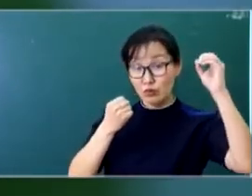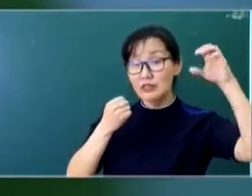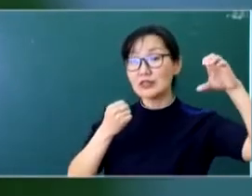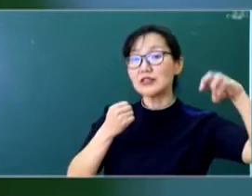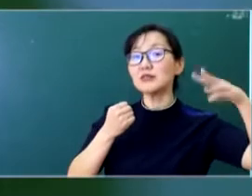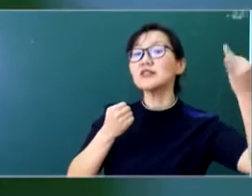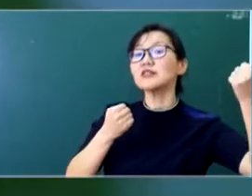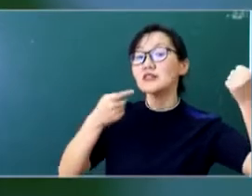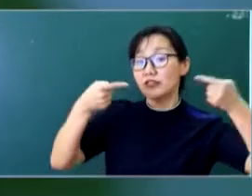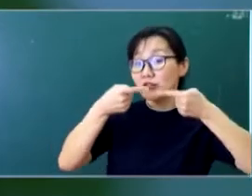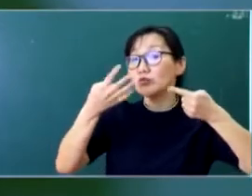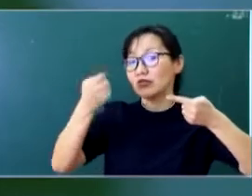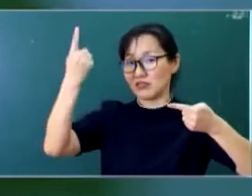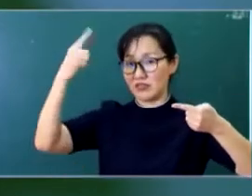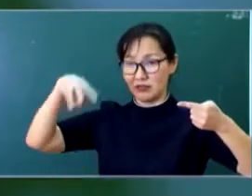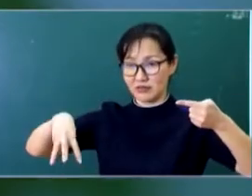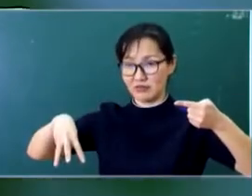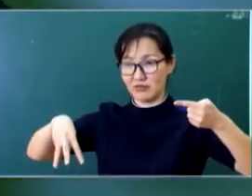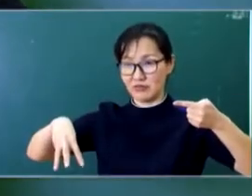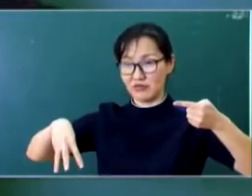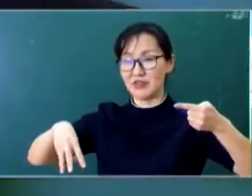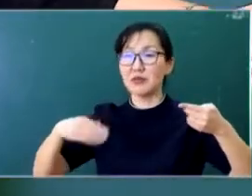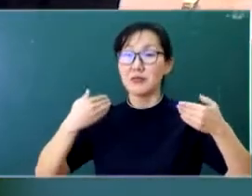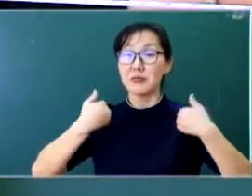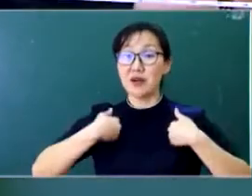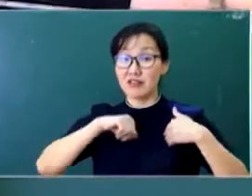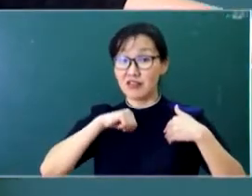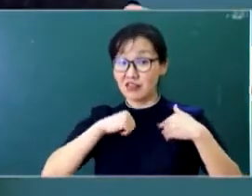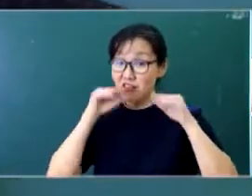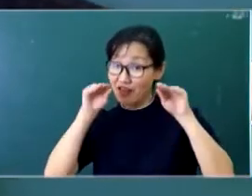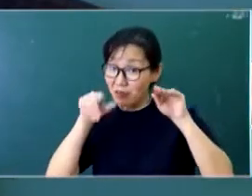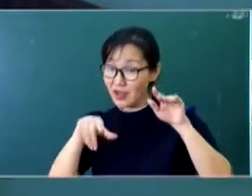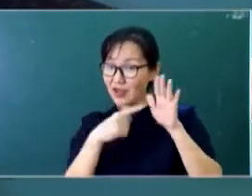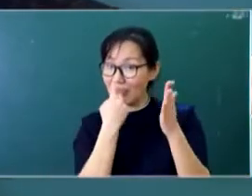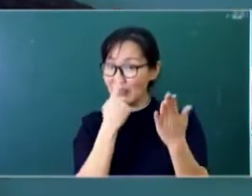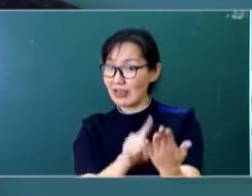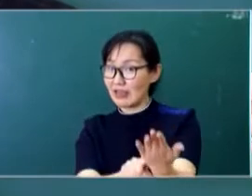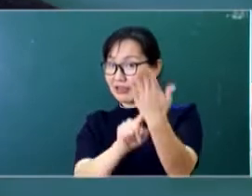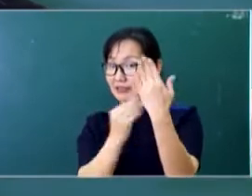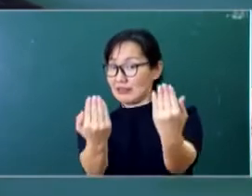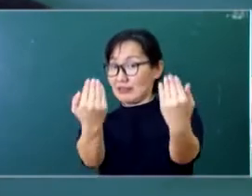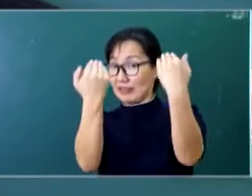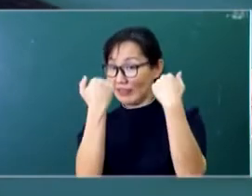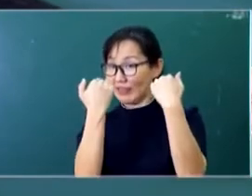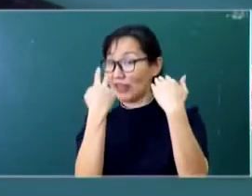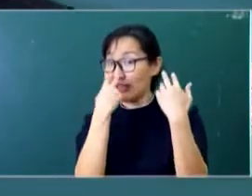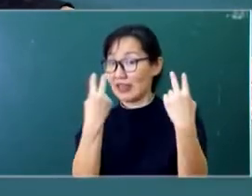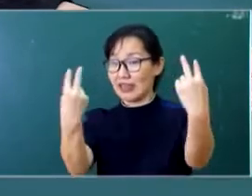За, багшд нь энэ 100 метр байна. За, энэ метраар багш 1 метрийн хэмжээг харуулъя.